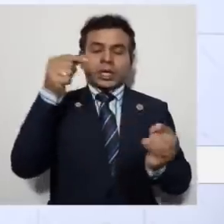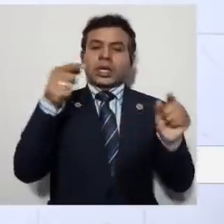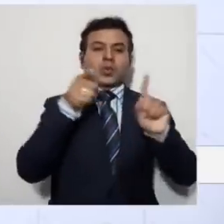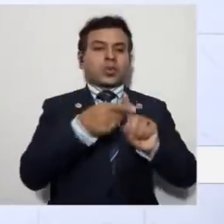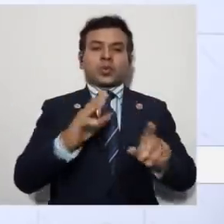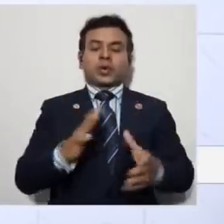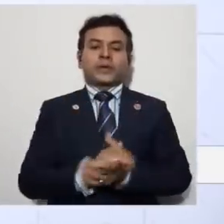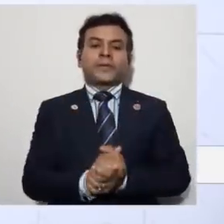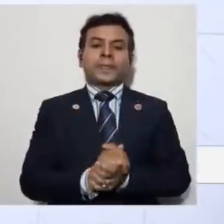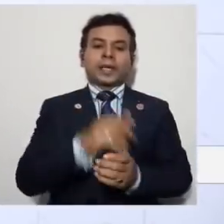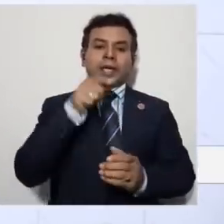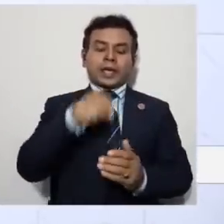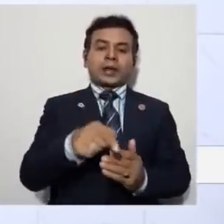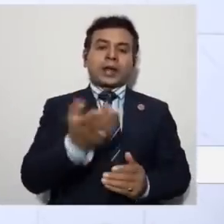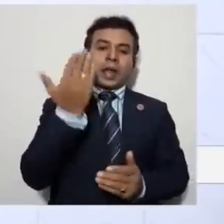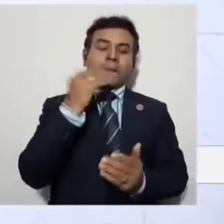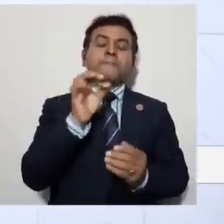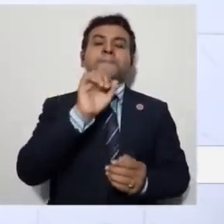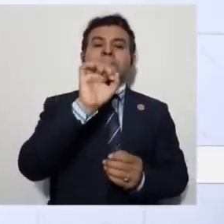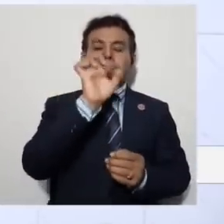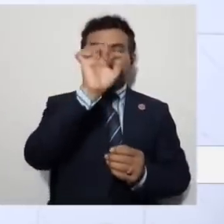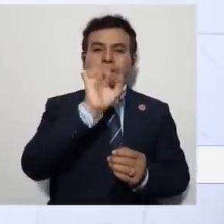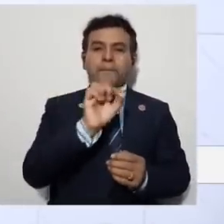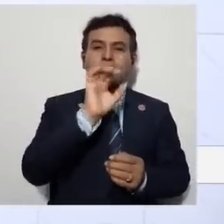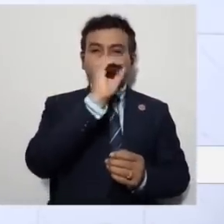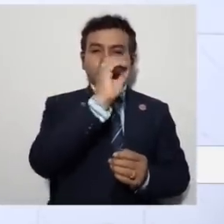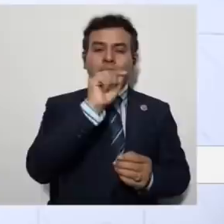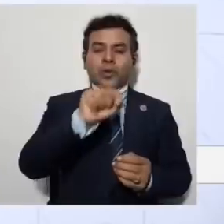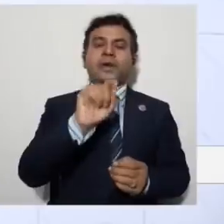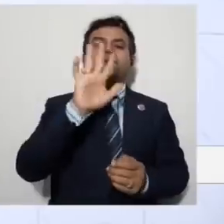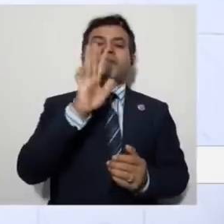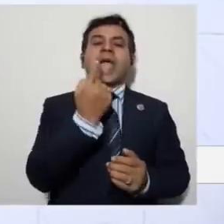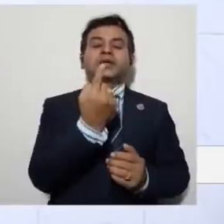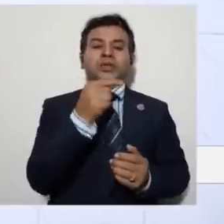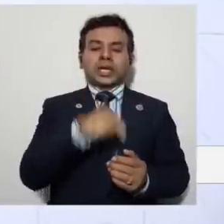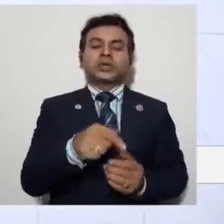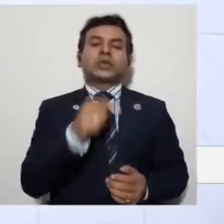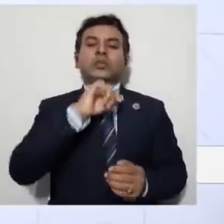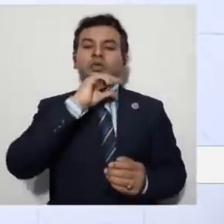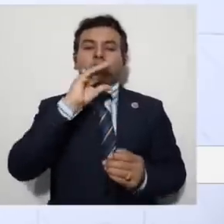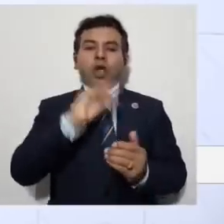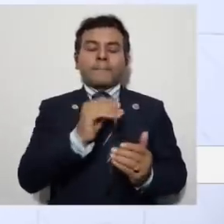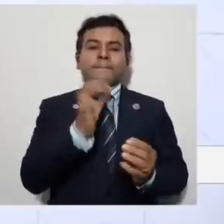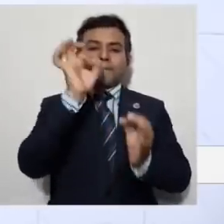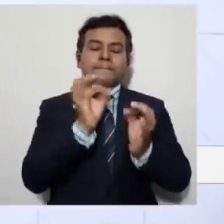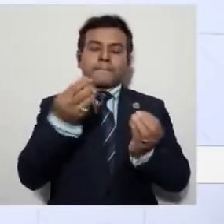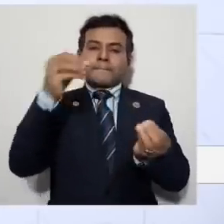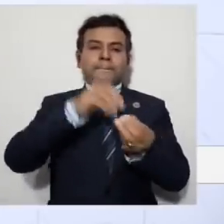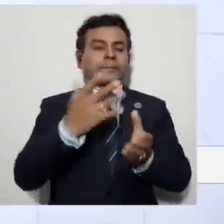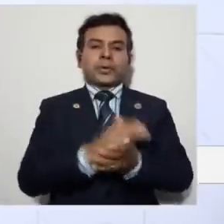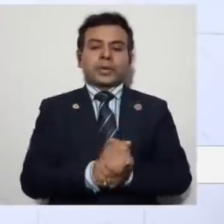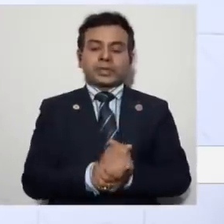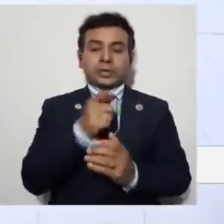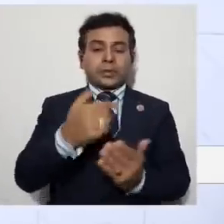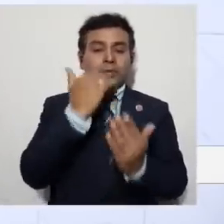মধ্যে একজন আছে, কিন্তু এটাকে আমরা শতাংশের তালিকায় আনি নাই, যেহেতু এটা একেরও কম, প্রায় 0.5%, একজন ব্যক্তি এরকম হয়